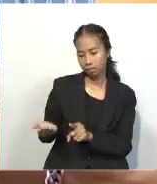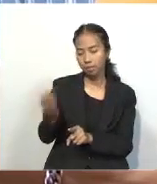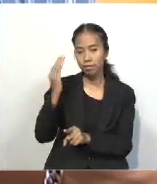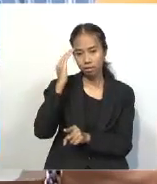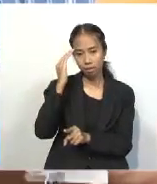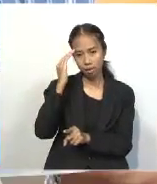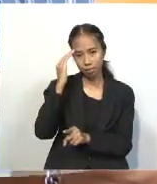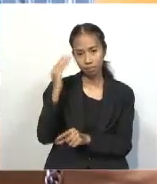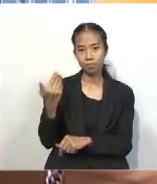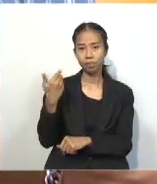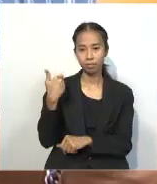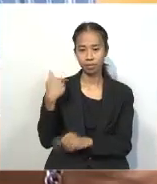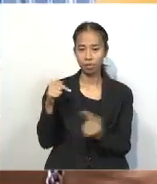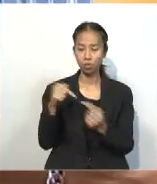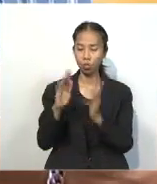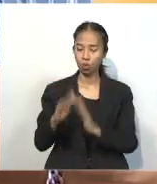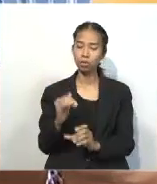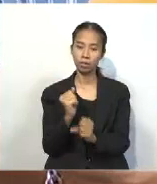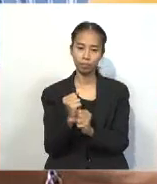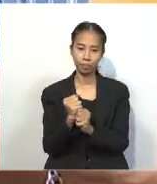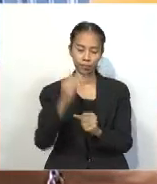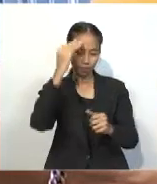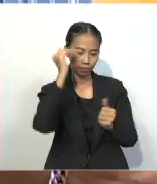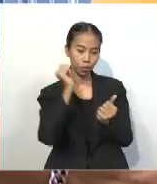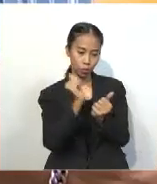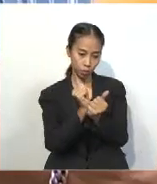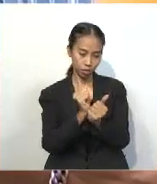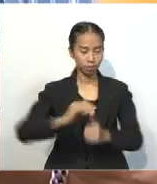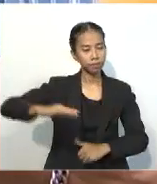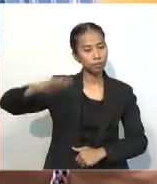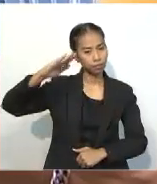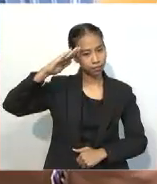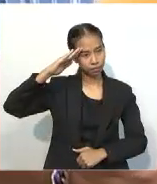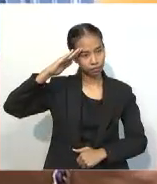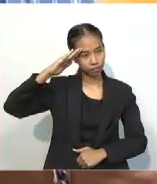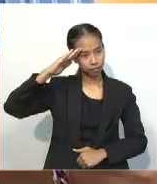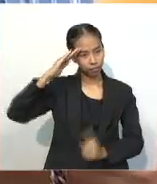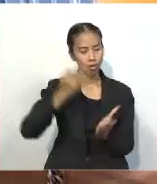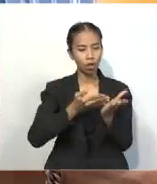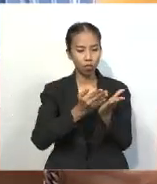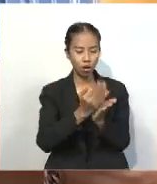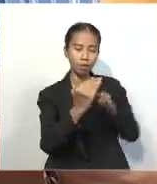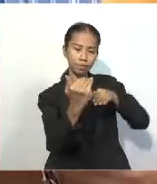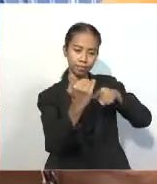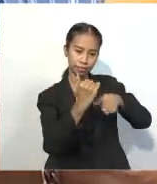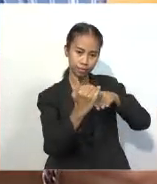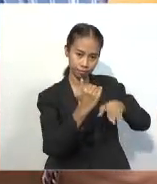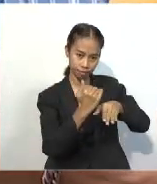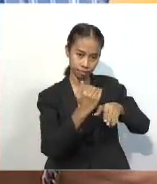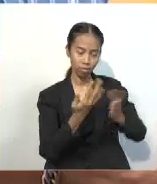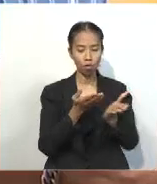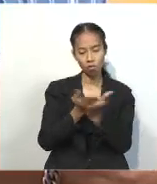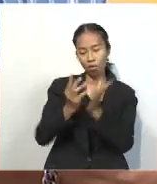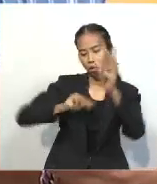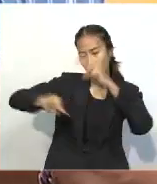ว่ามีทั้งในเรื่องของส่วนเจ้าหน้าที่ไม่ว่าทางตำรวจเจ้าที่ทหารเจ้าที่ฝ่ายขนส่งรวมทั้งเจ้าที่ฝ่ายปก